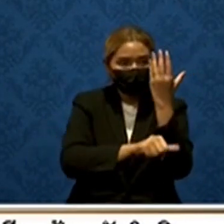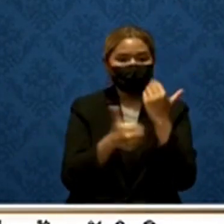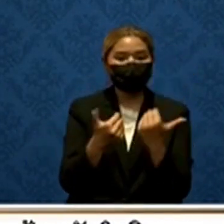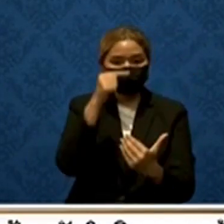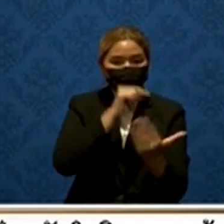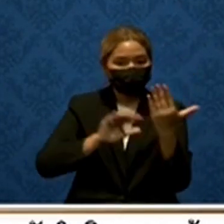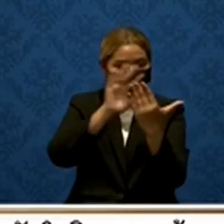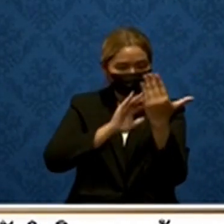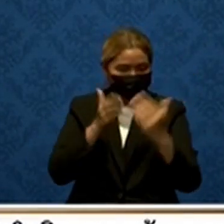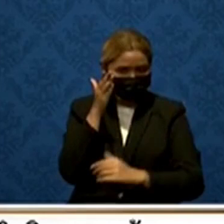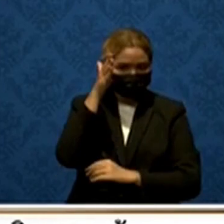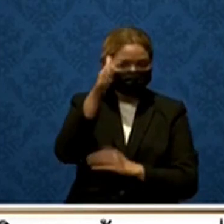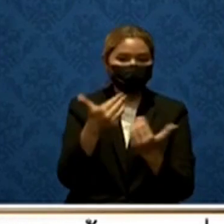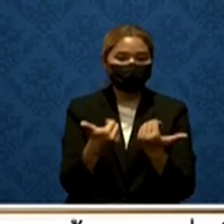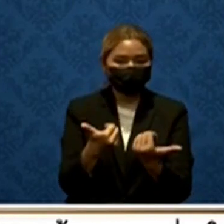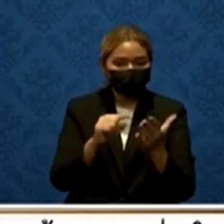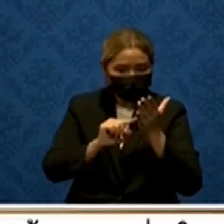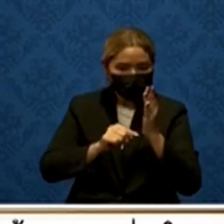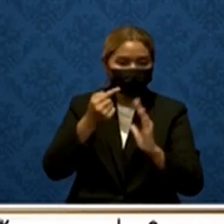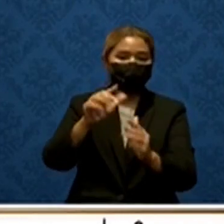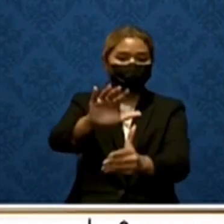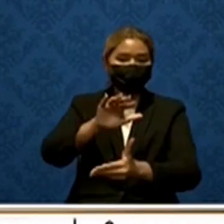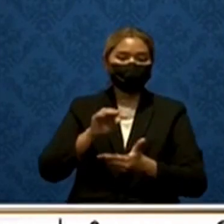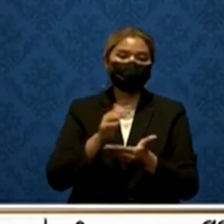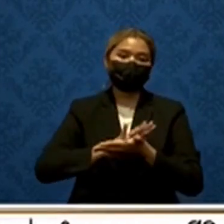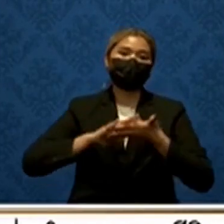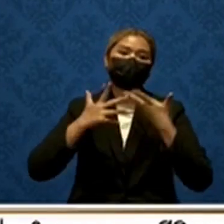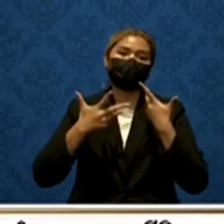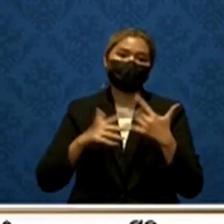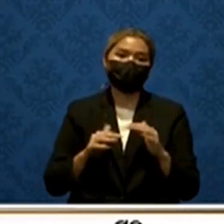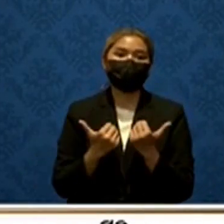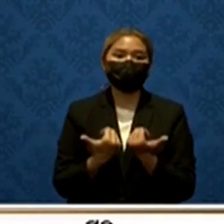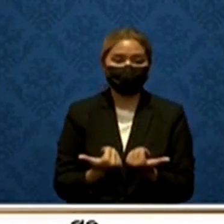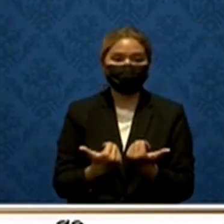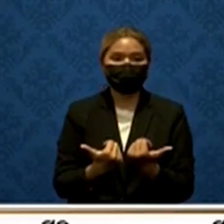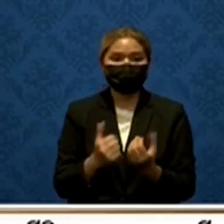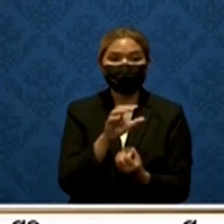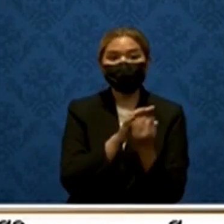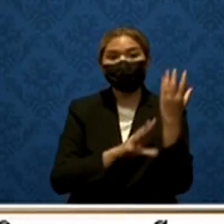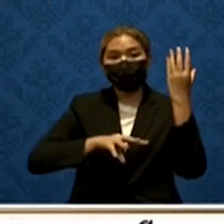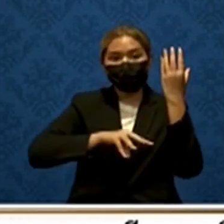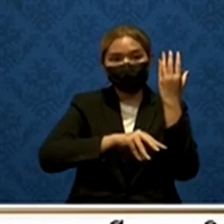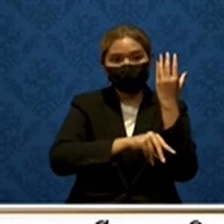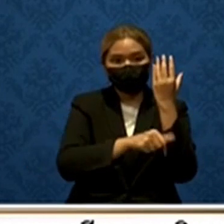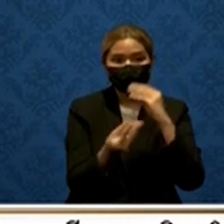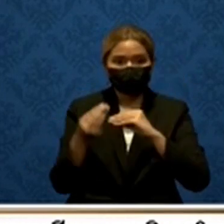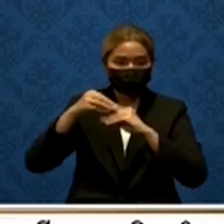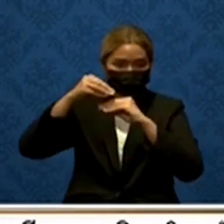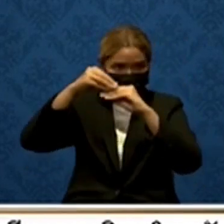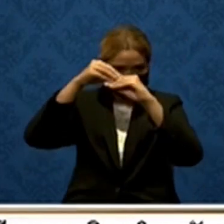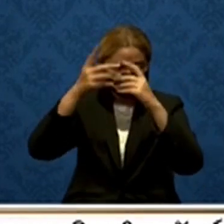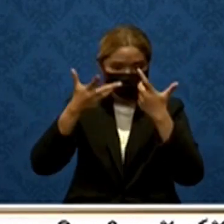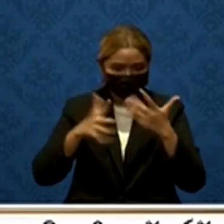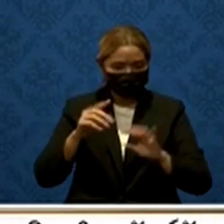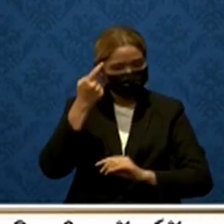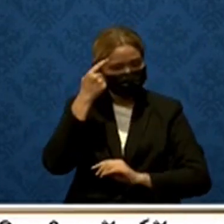ยยยยยยยยยยยยยยยย